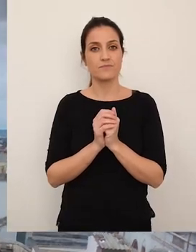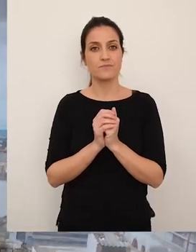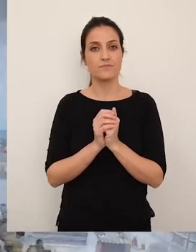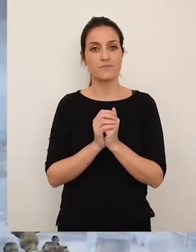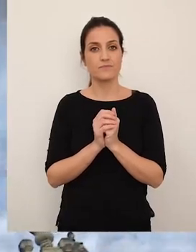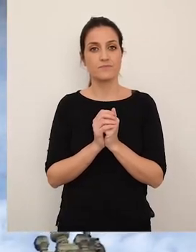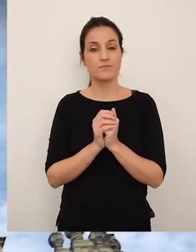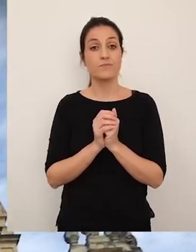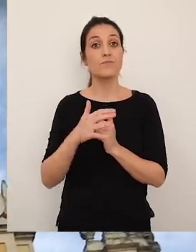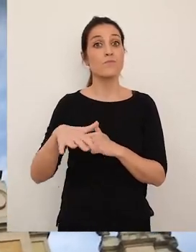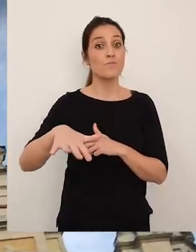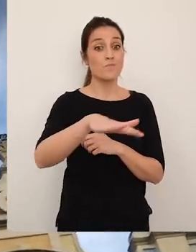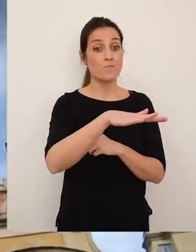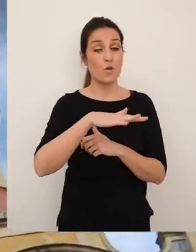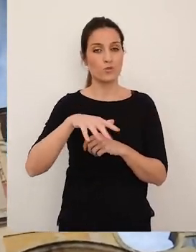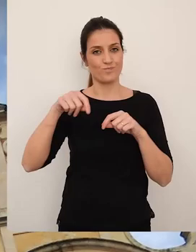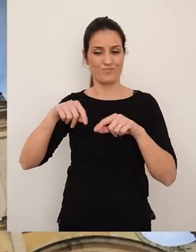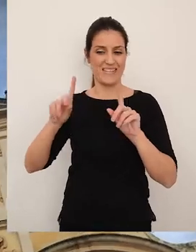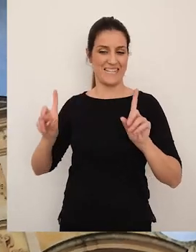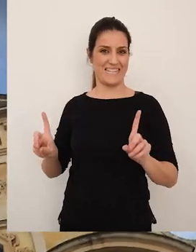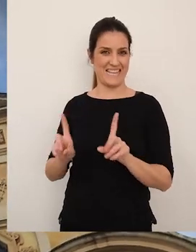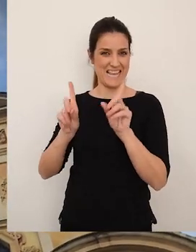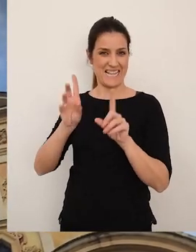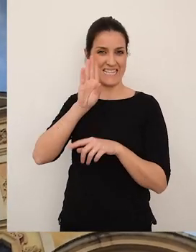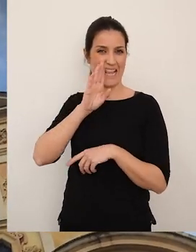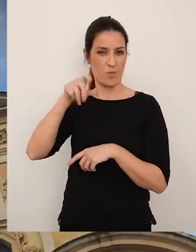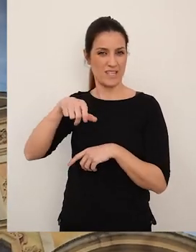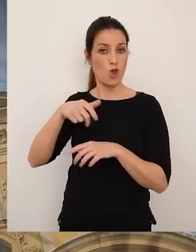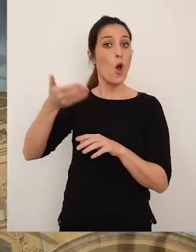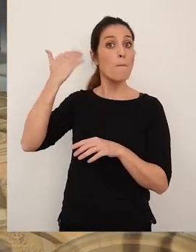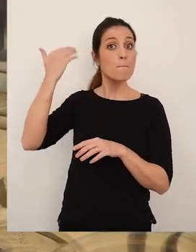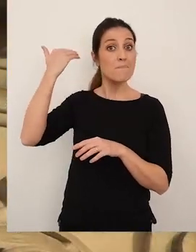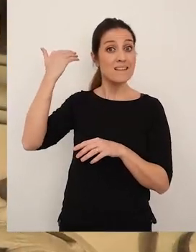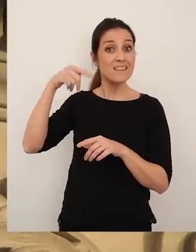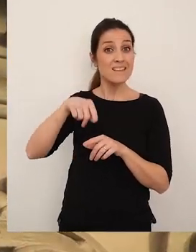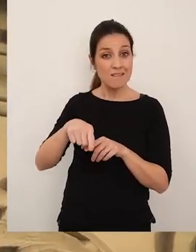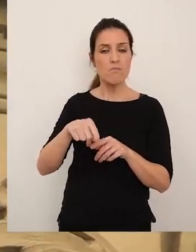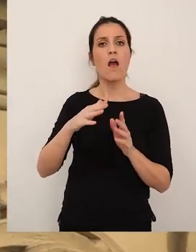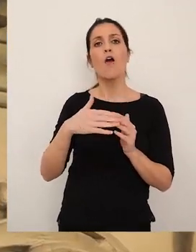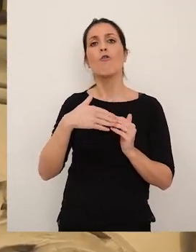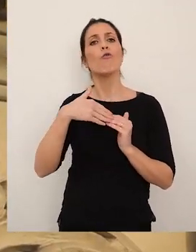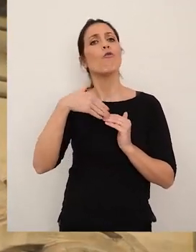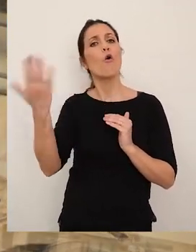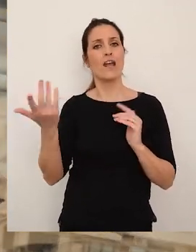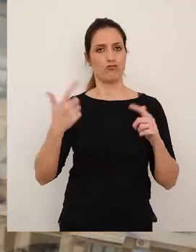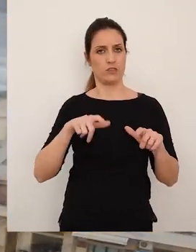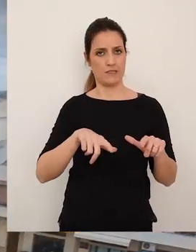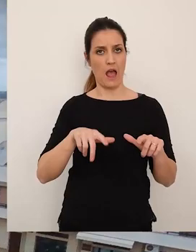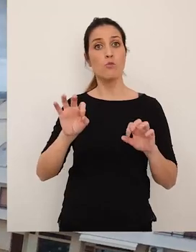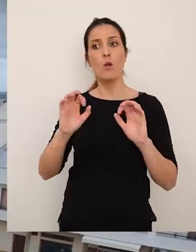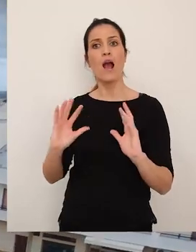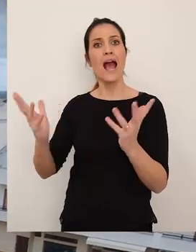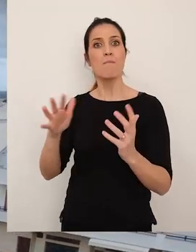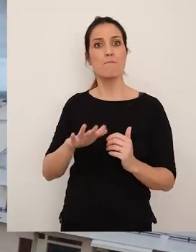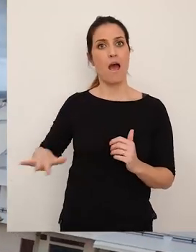Il luogo dove oggi sorge la chiesa di San Quintino era posizionato fuori dalle mura urbiche, in aperta campagna. Questa